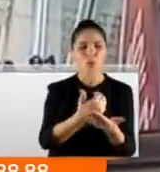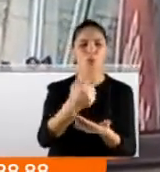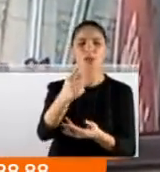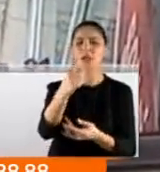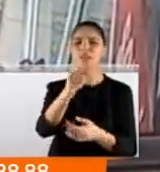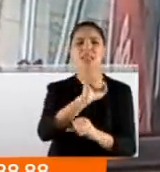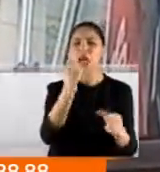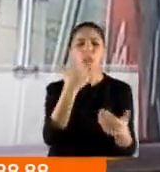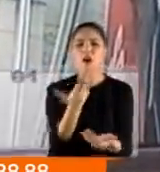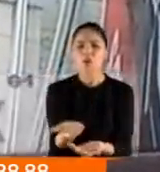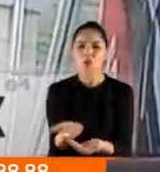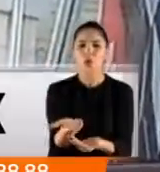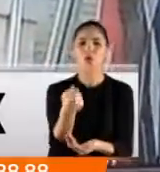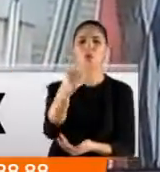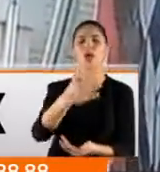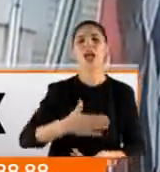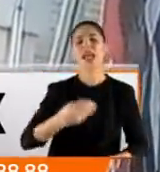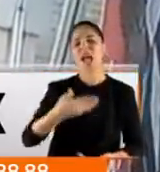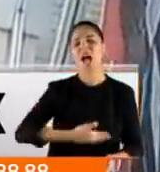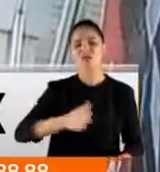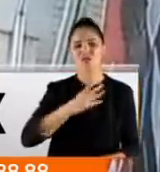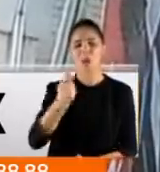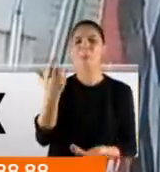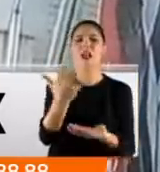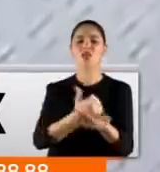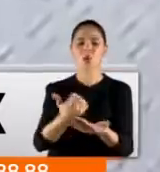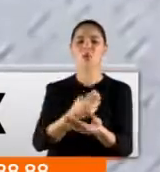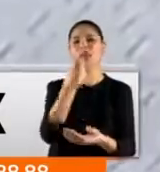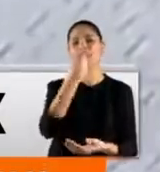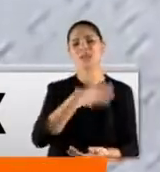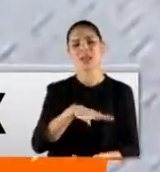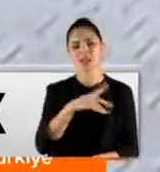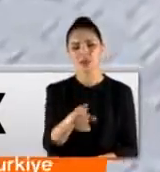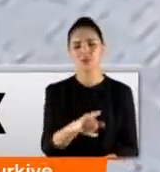kimseye zararları yoktu. Belli ki karınlarını doyurmak için para topluyorlardı.